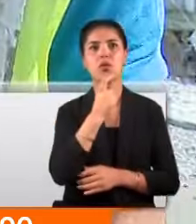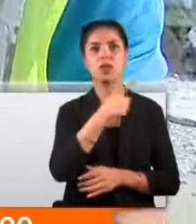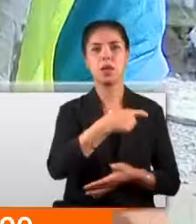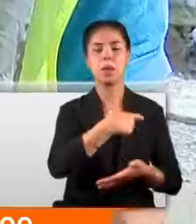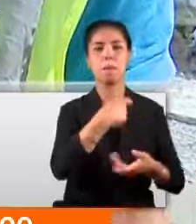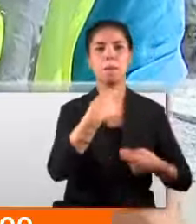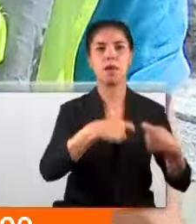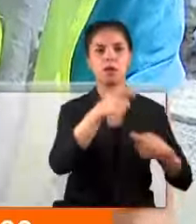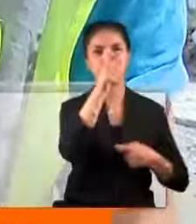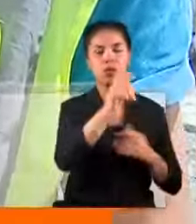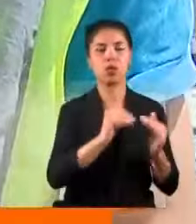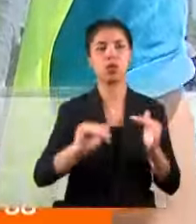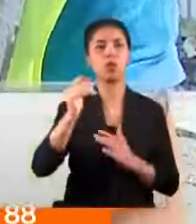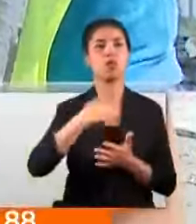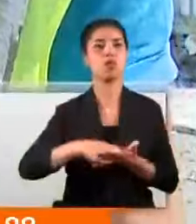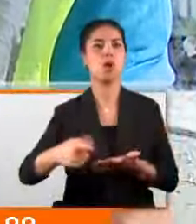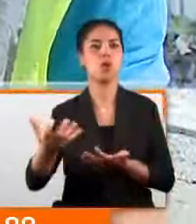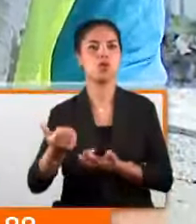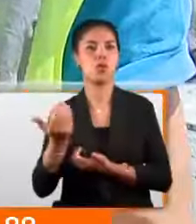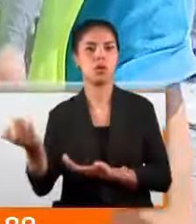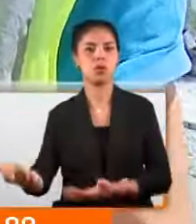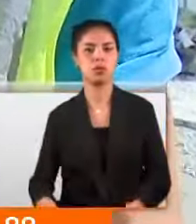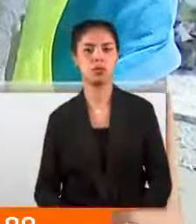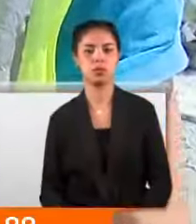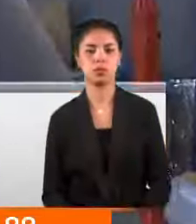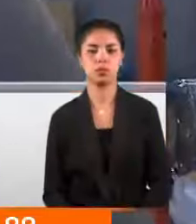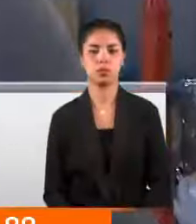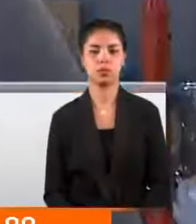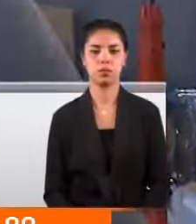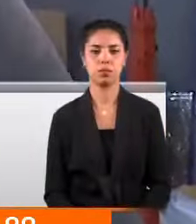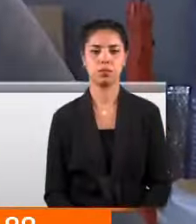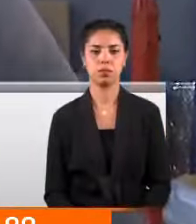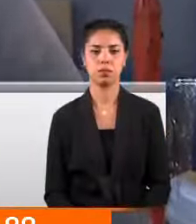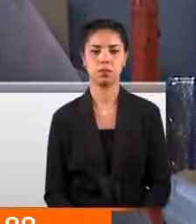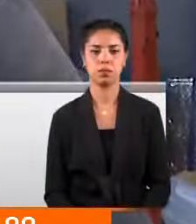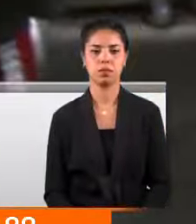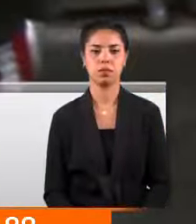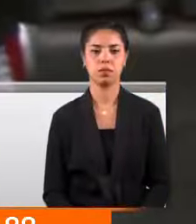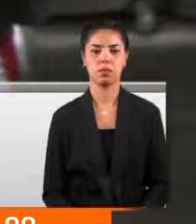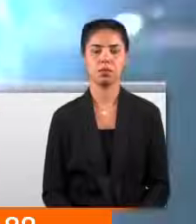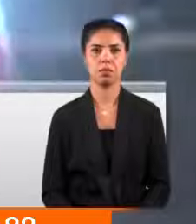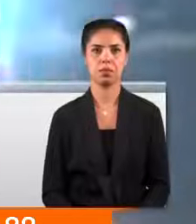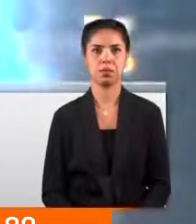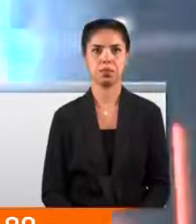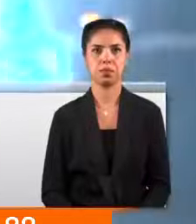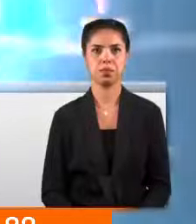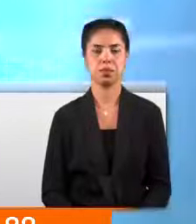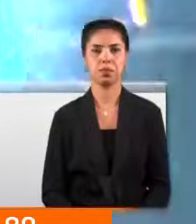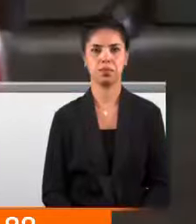alıyor. Yetişecek eleman olmadığı için hem ustalık hem şiratlık ne iş verirse yapıyorum. En azından elimizde altın bilezik var.